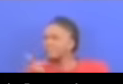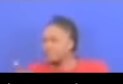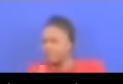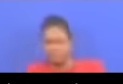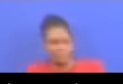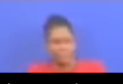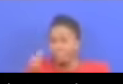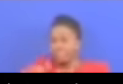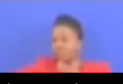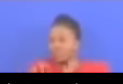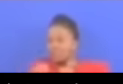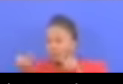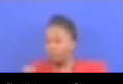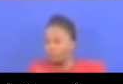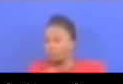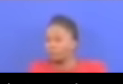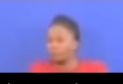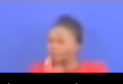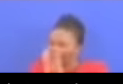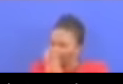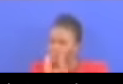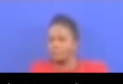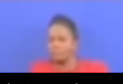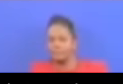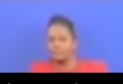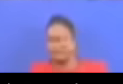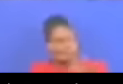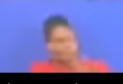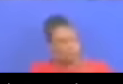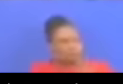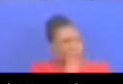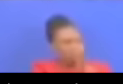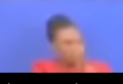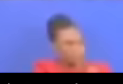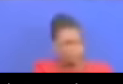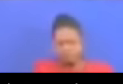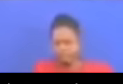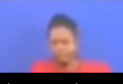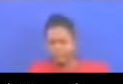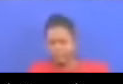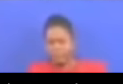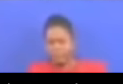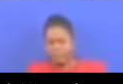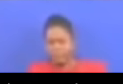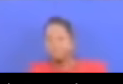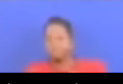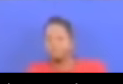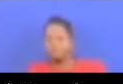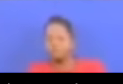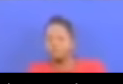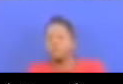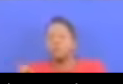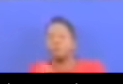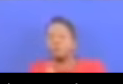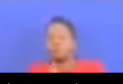Hii ni taasisi inashughulika na imani za kiroho. Ina kampuni ya ulinzi inafundisha miezi mitatu. Hao